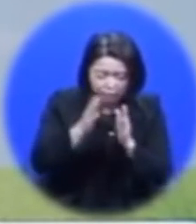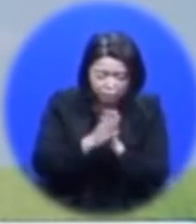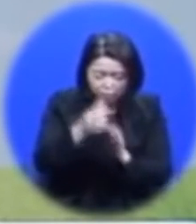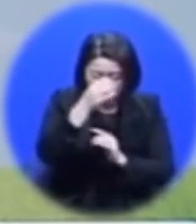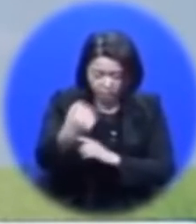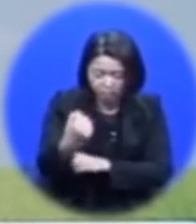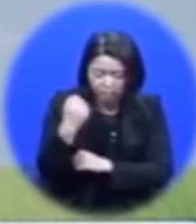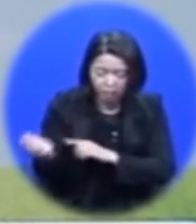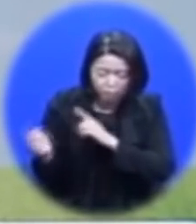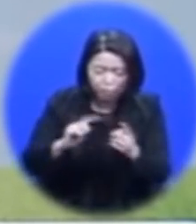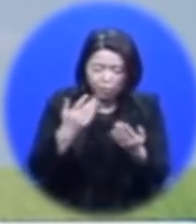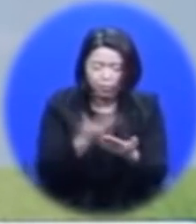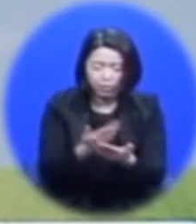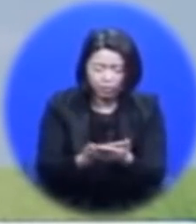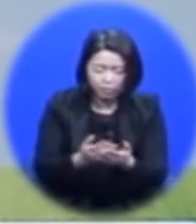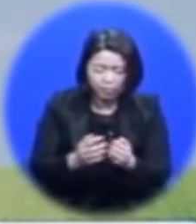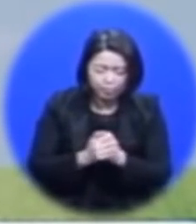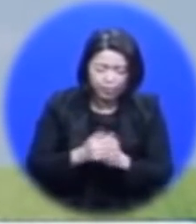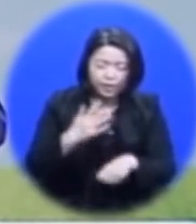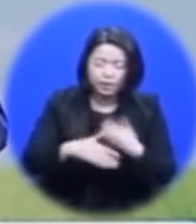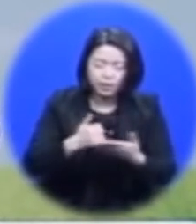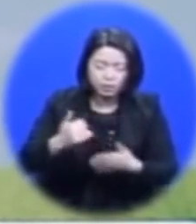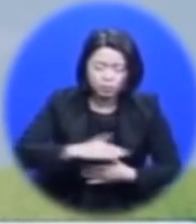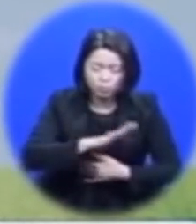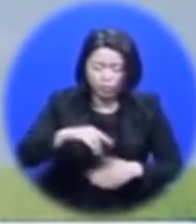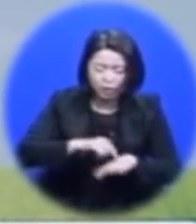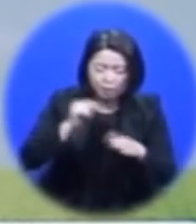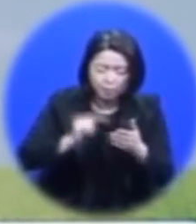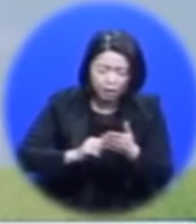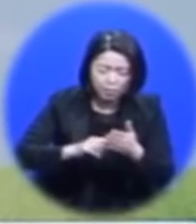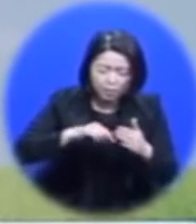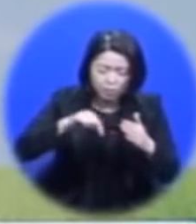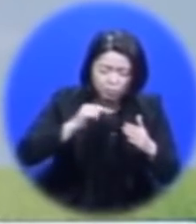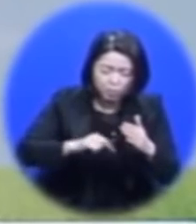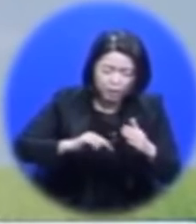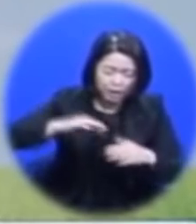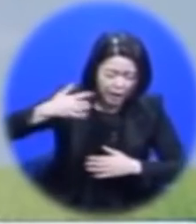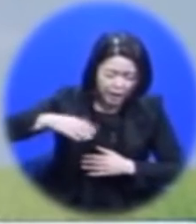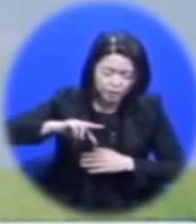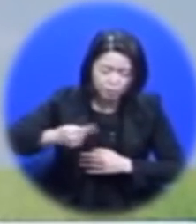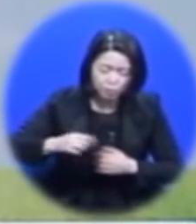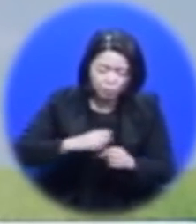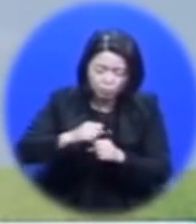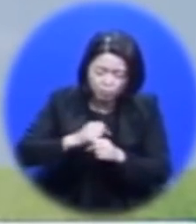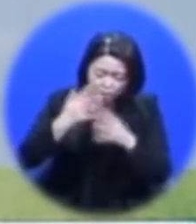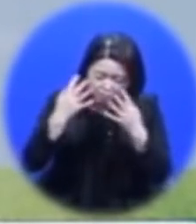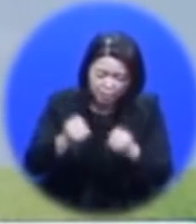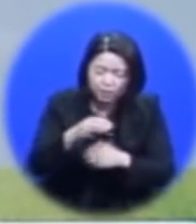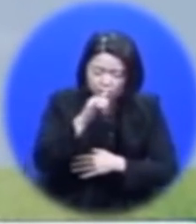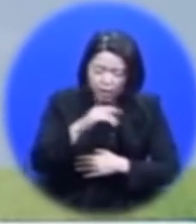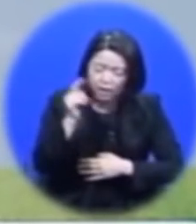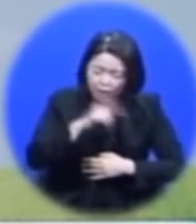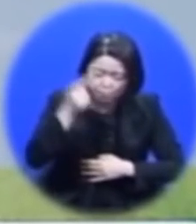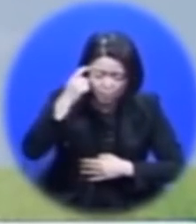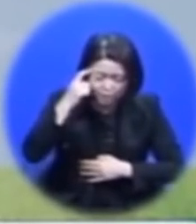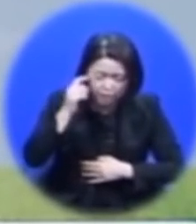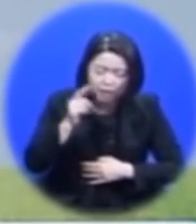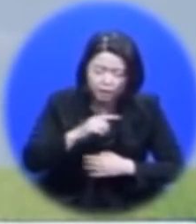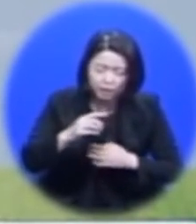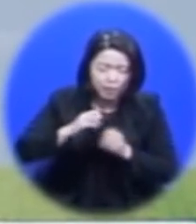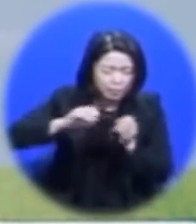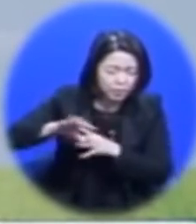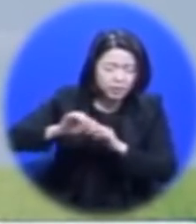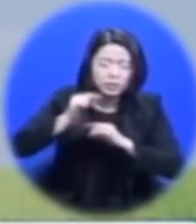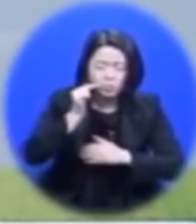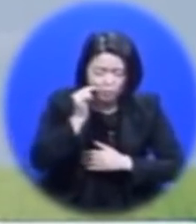회복시켜 주소서. 하나님, 우리가 마음에 아직도 마음에 묶임이 많습니다. 나쁜 생각, 악한 생각 떨쳐버리지